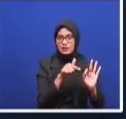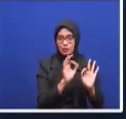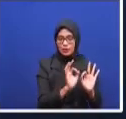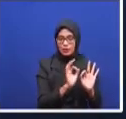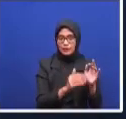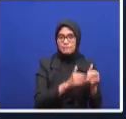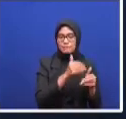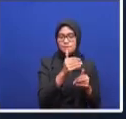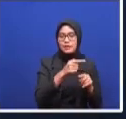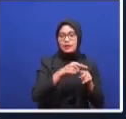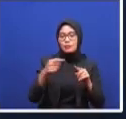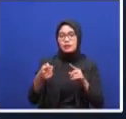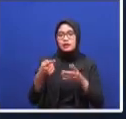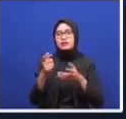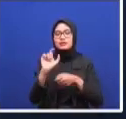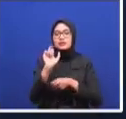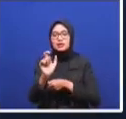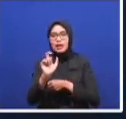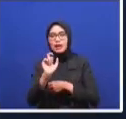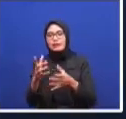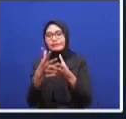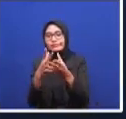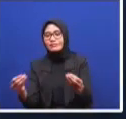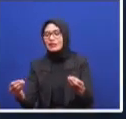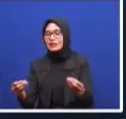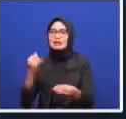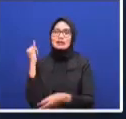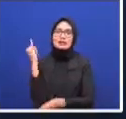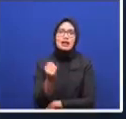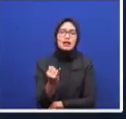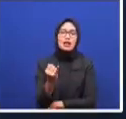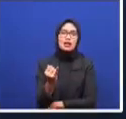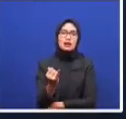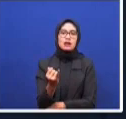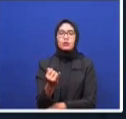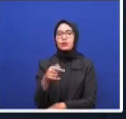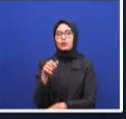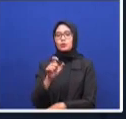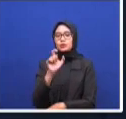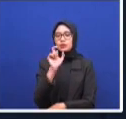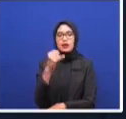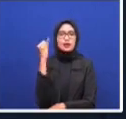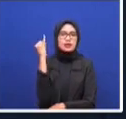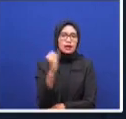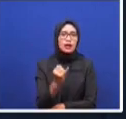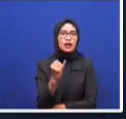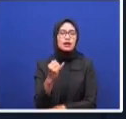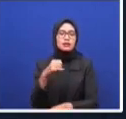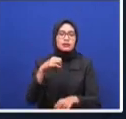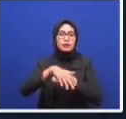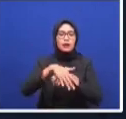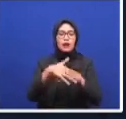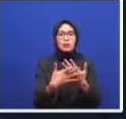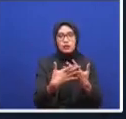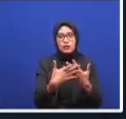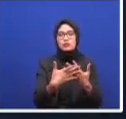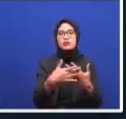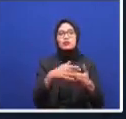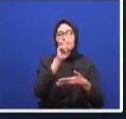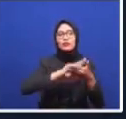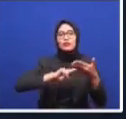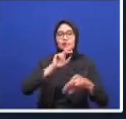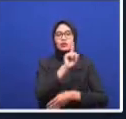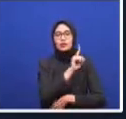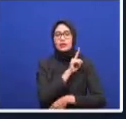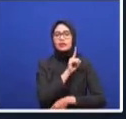tapi terapinya salah, lalu semua dinegerikan, lalu diambil, malah tambah mati nih yang swasta ini. Nah, oleh sebab itu